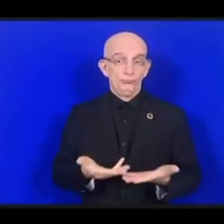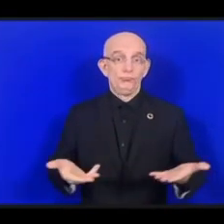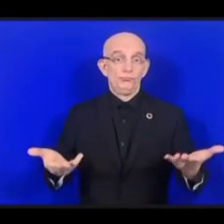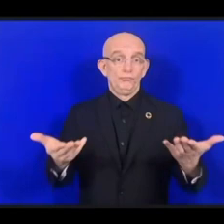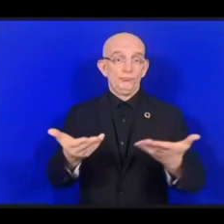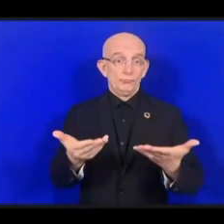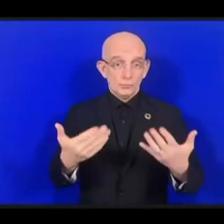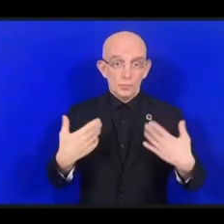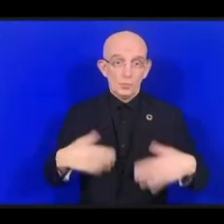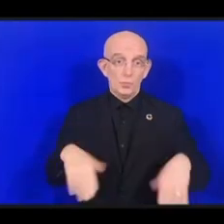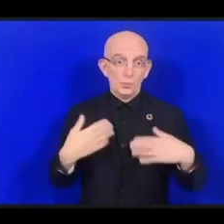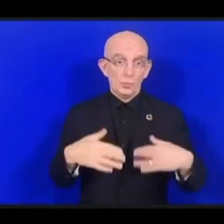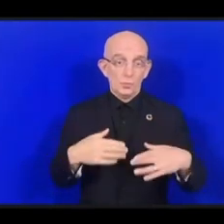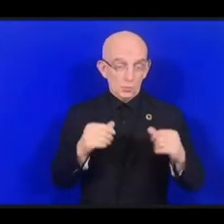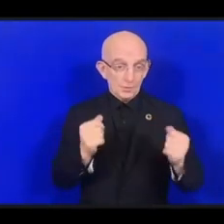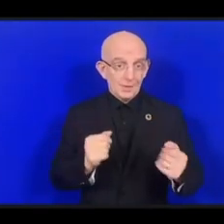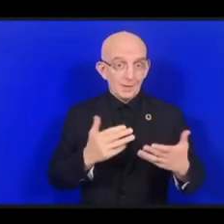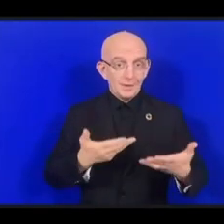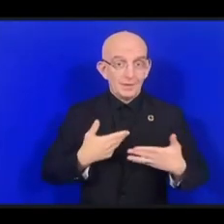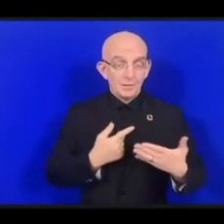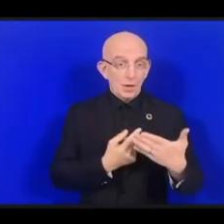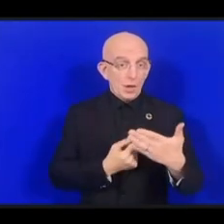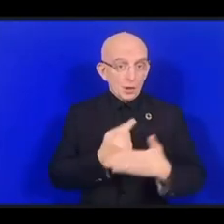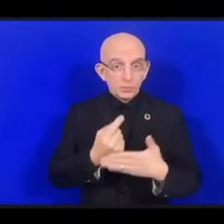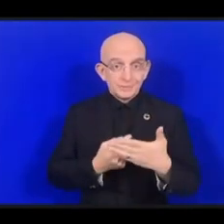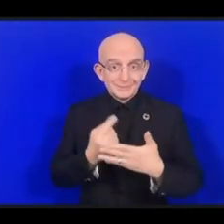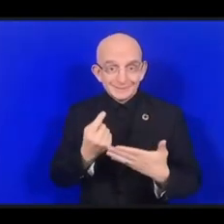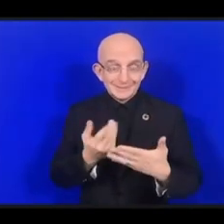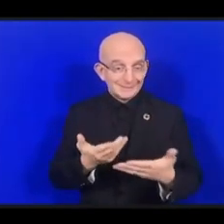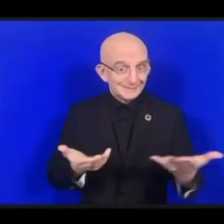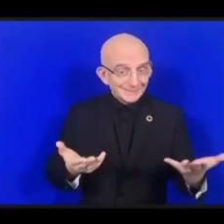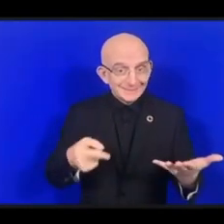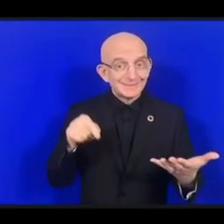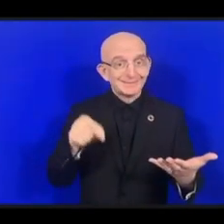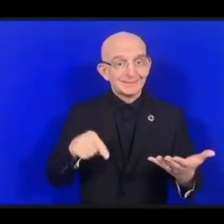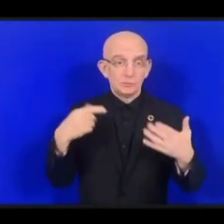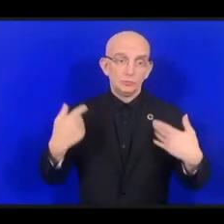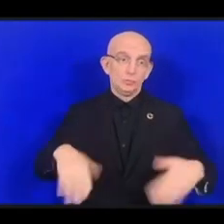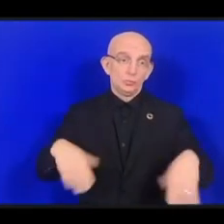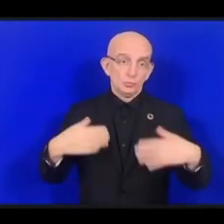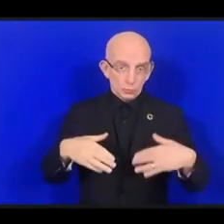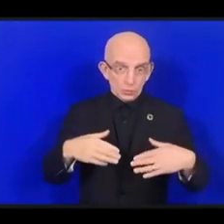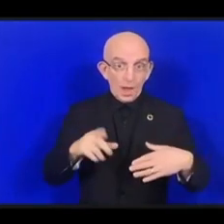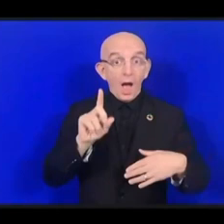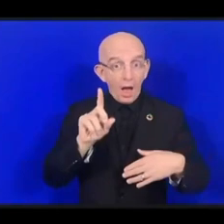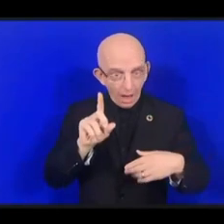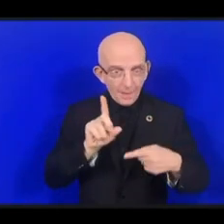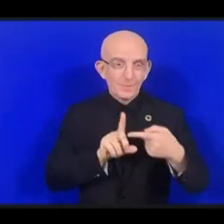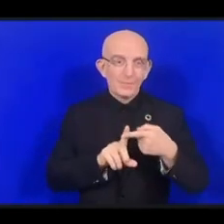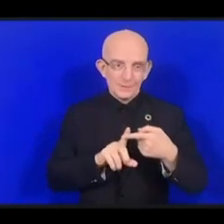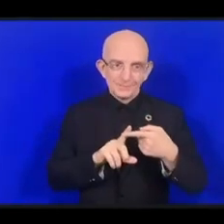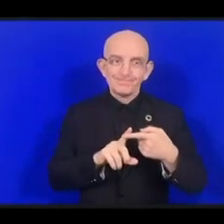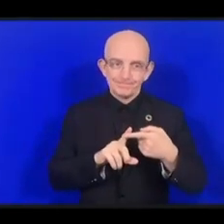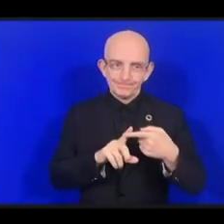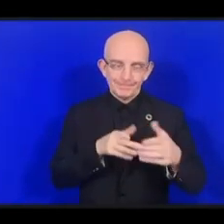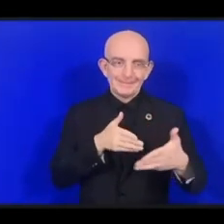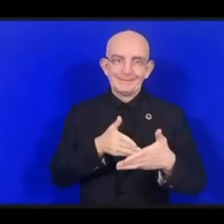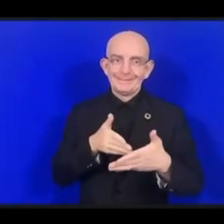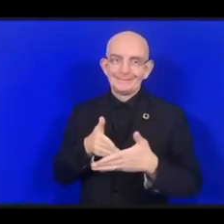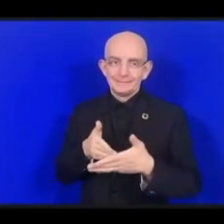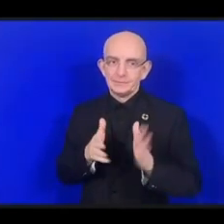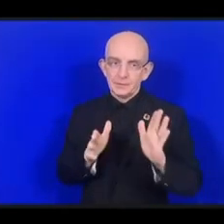défis d'une part cette évolution technologique peut-être une force du bien et de progrès dans notre monde d'autre